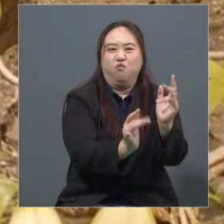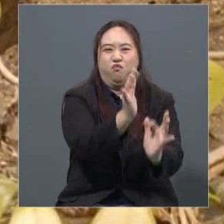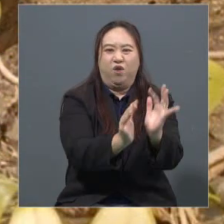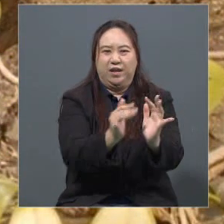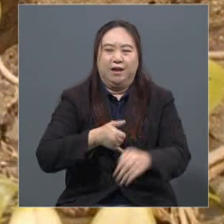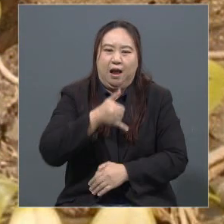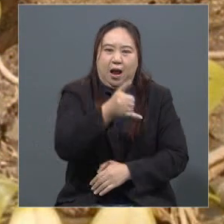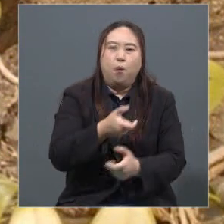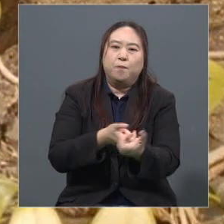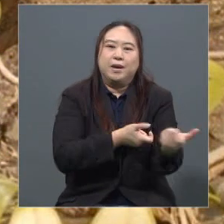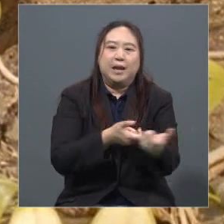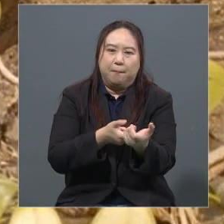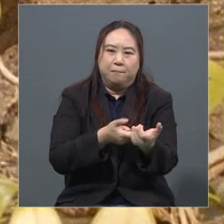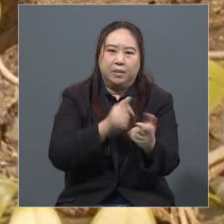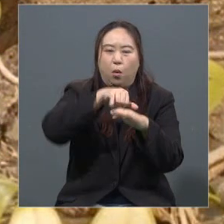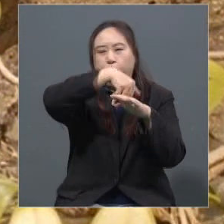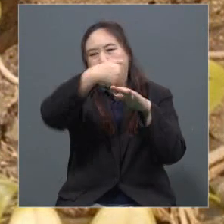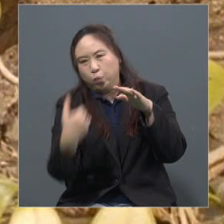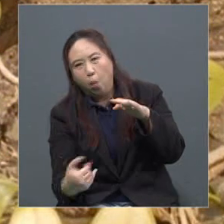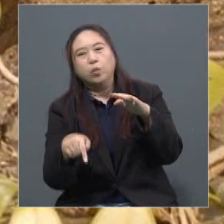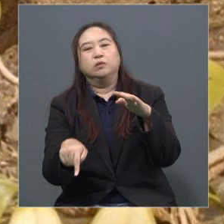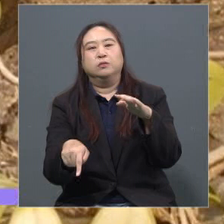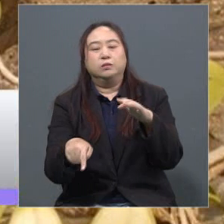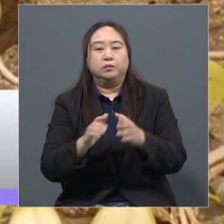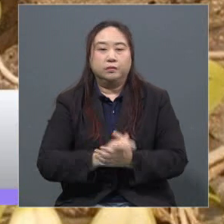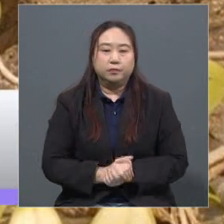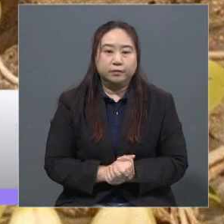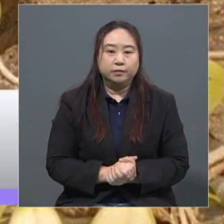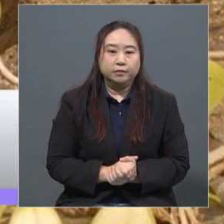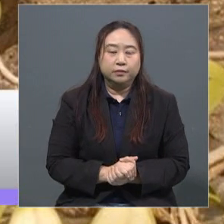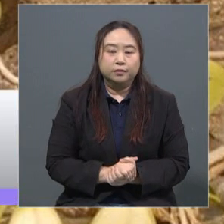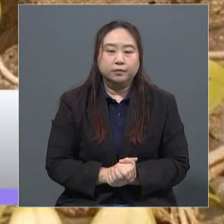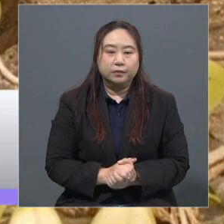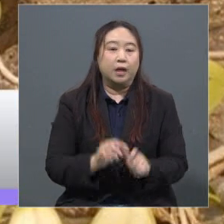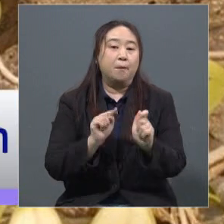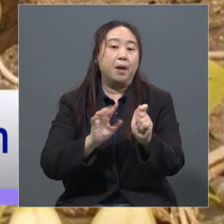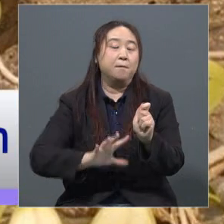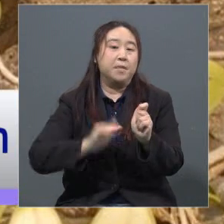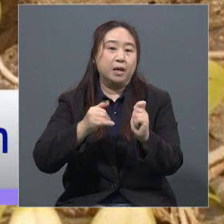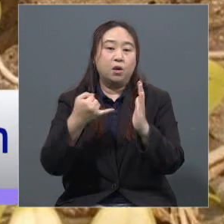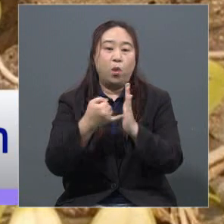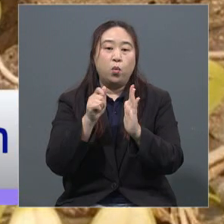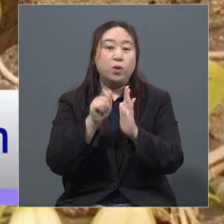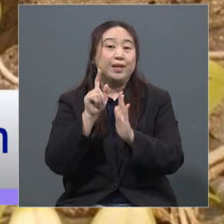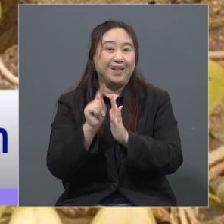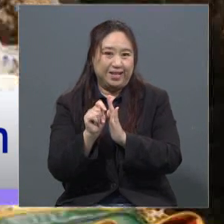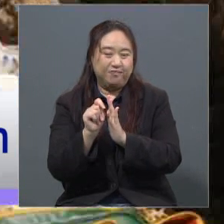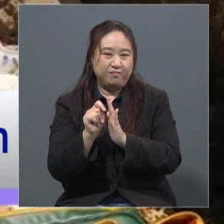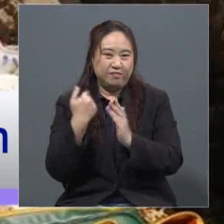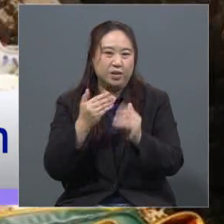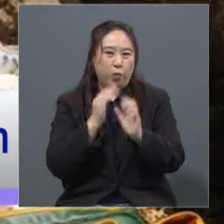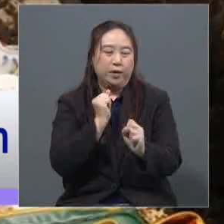เหตุเนี่ยอยู่ในท้องที่ของหมู่ที่7นะคะที่ตำบลด่านนาขามอำเภอเมืองจังหวัดอุตรดิตถ์ค่ะเจ้าหน้าที่วนอุทยาน